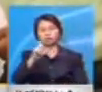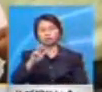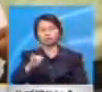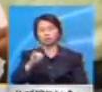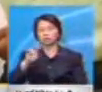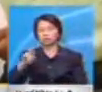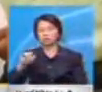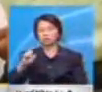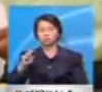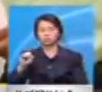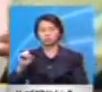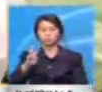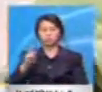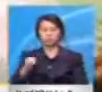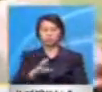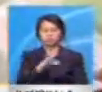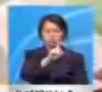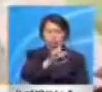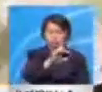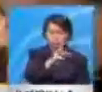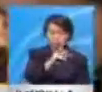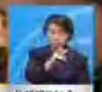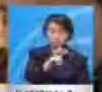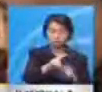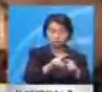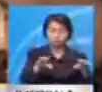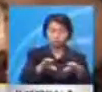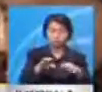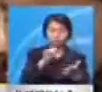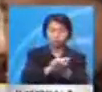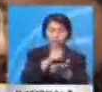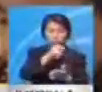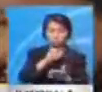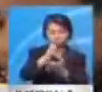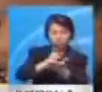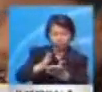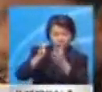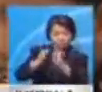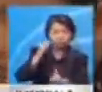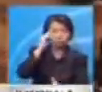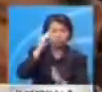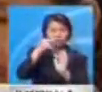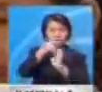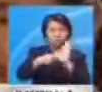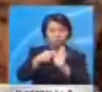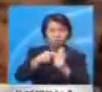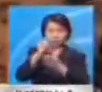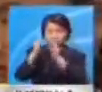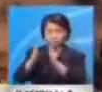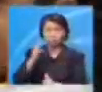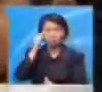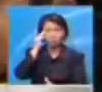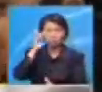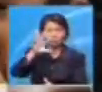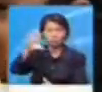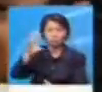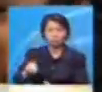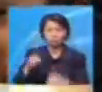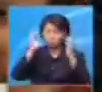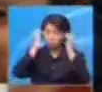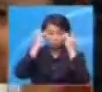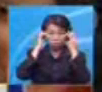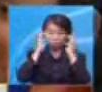menjelaskan dmdi mengambil inisiatif itu berikutan ada di kalangan orang Melayu Sri Lanka dan Afrika Selatan kini tidak tahu